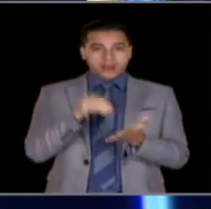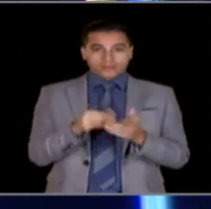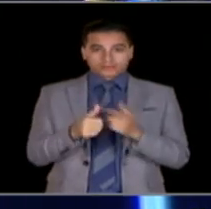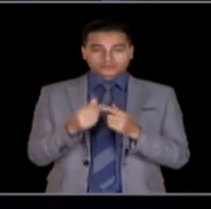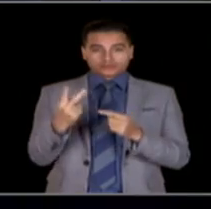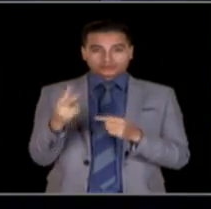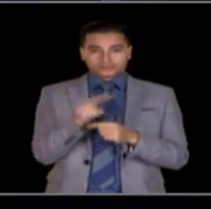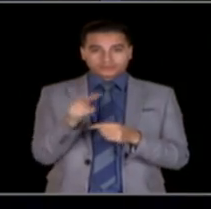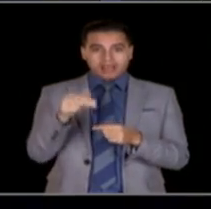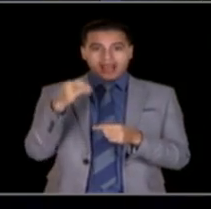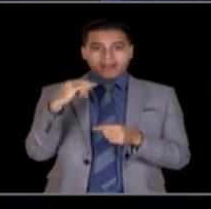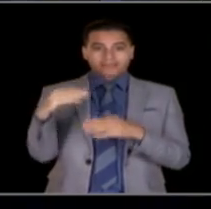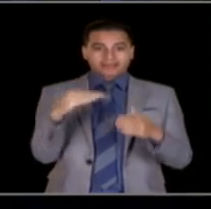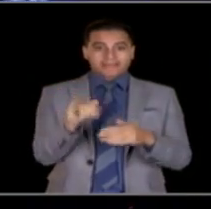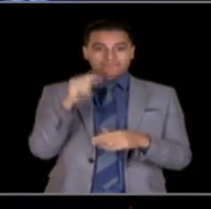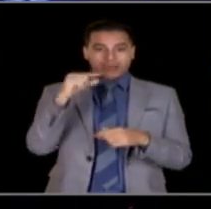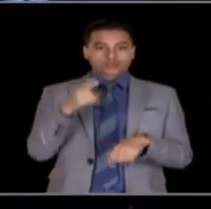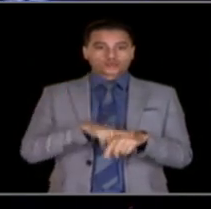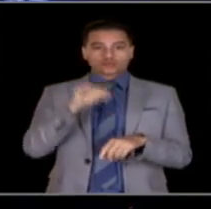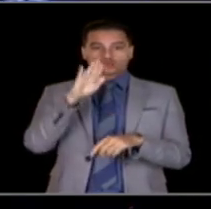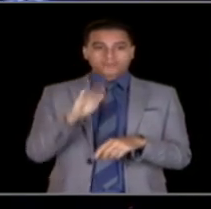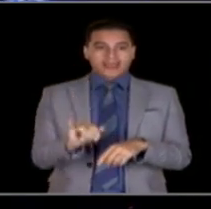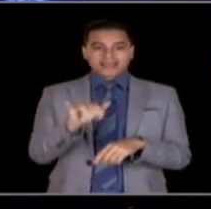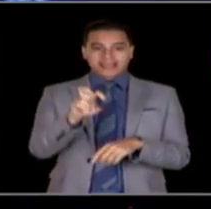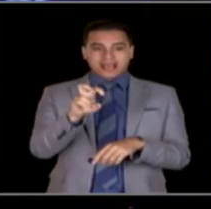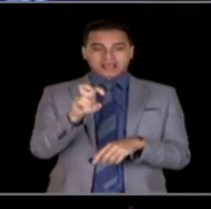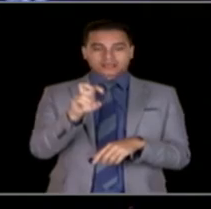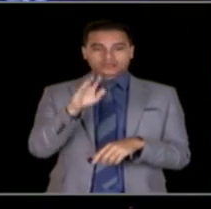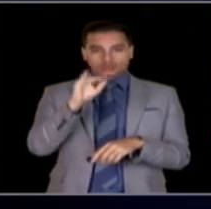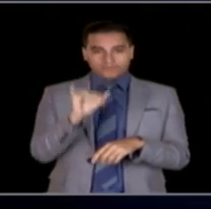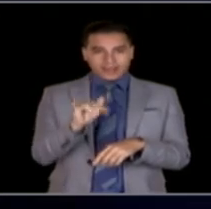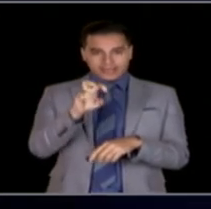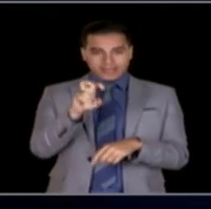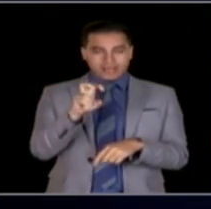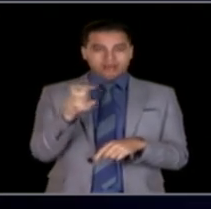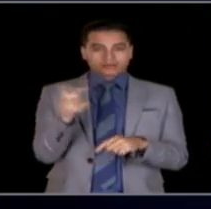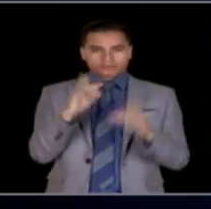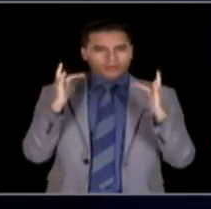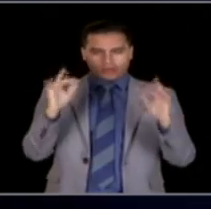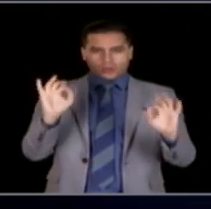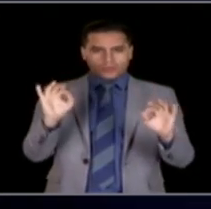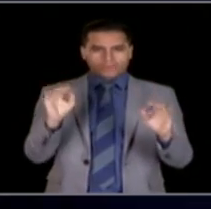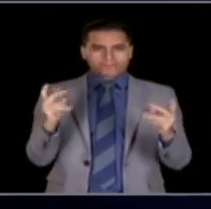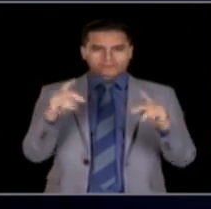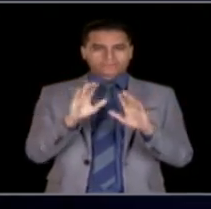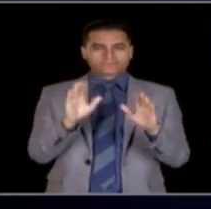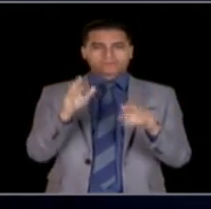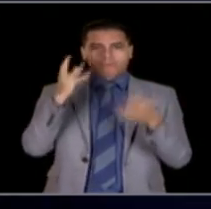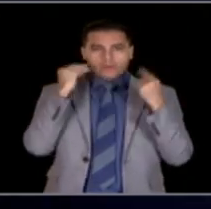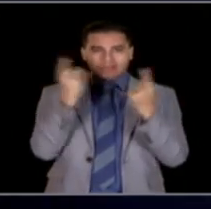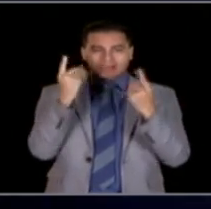وأول اتنين أحمد حماد وسمية، سمية وأحمد حماد من مكاننا. معلومات